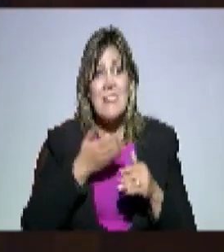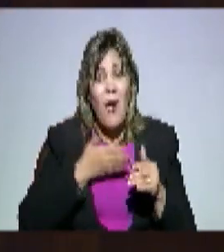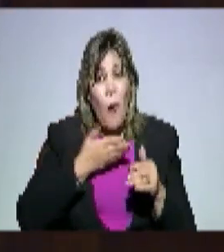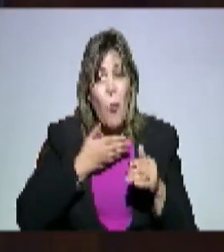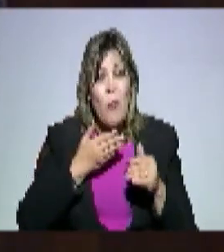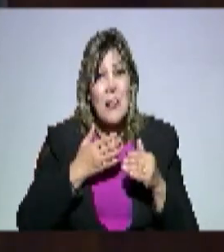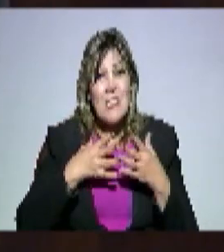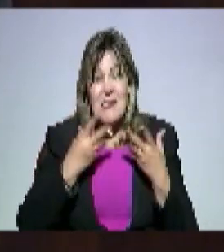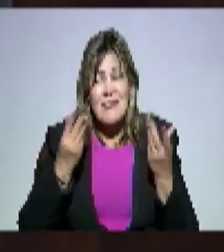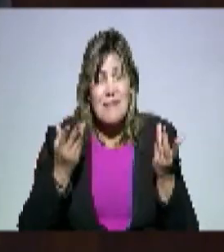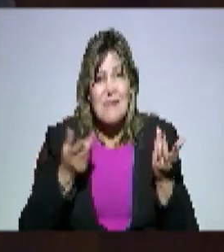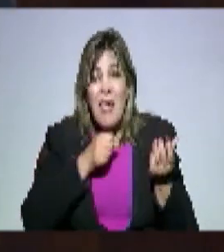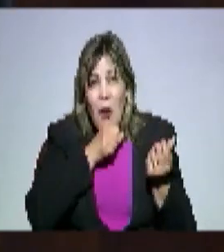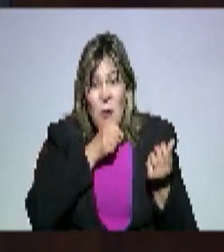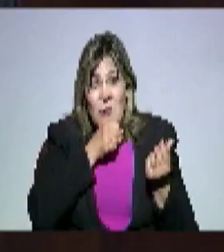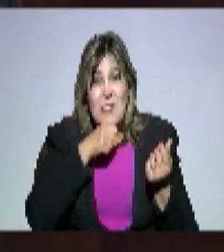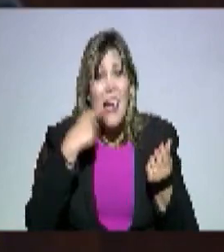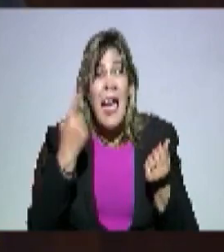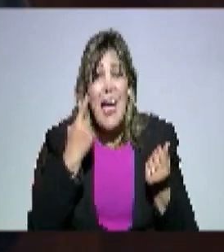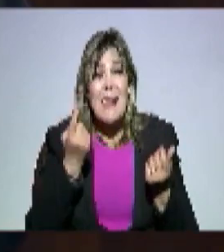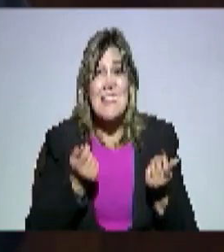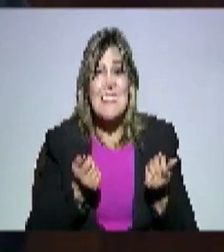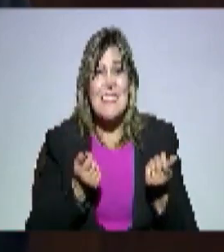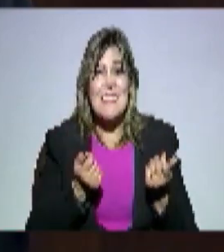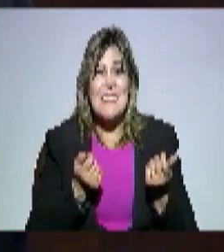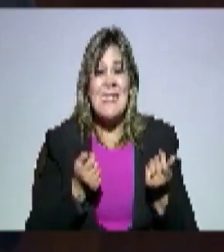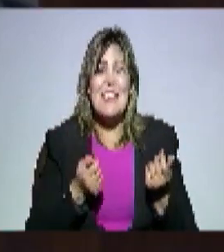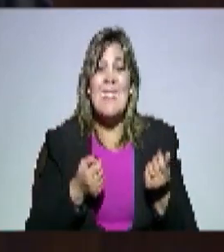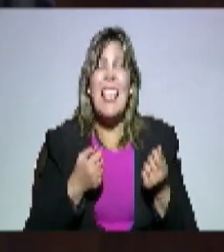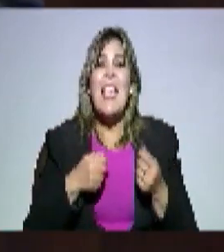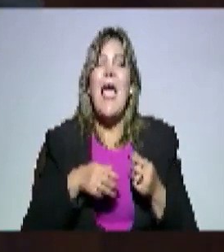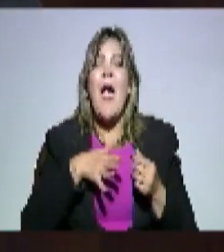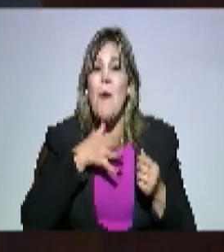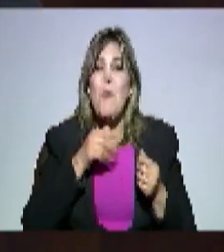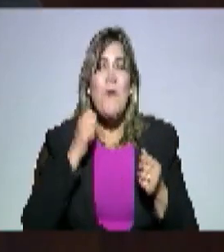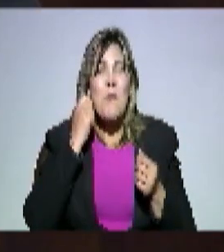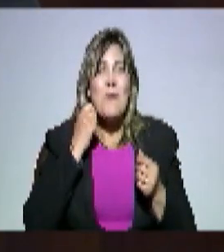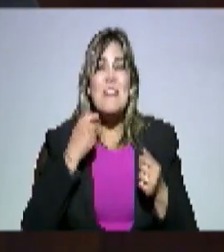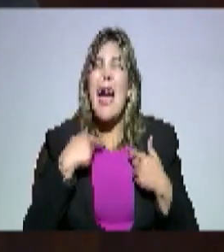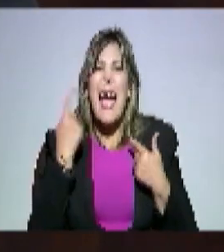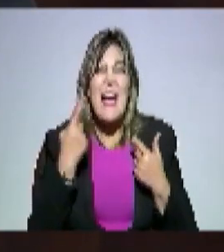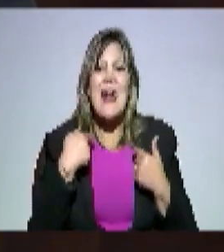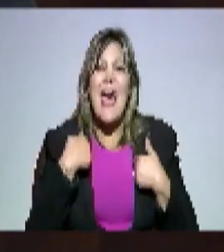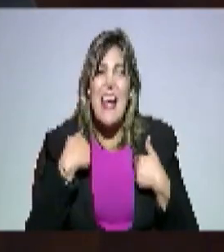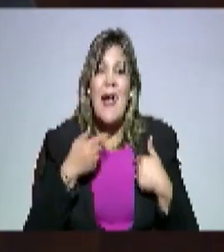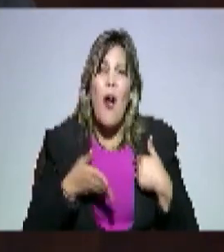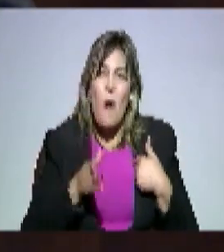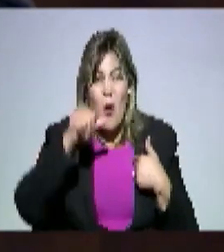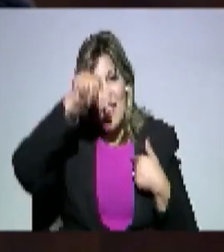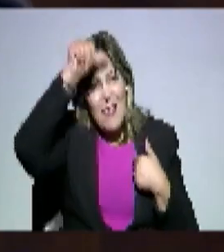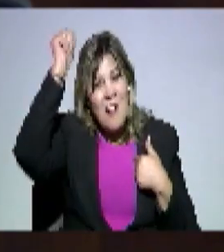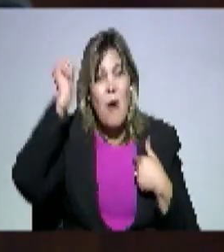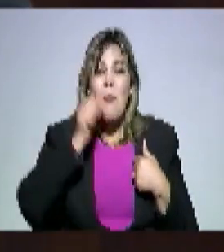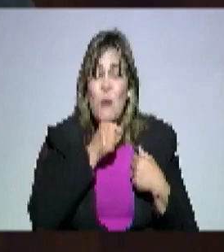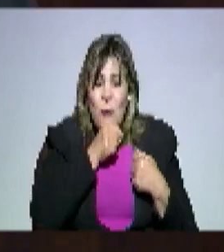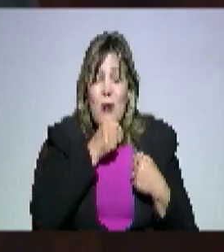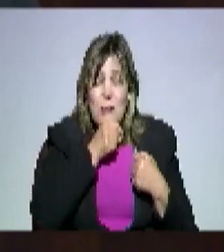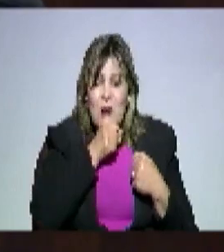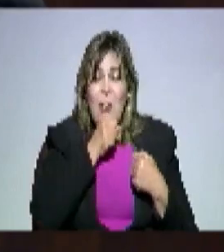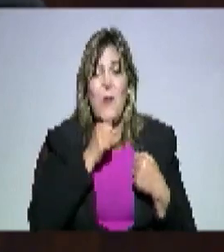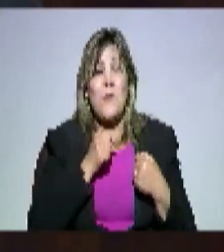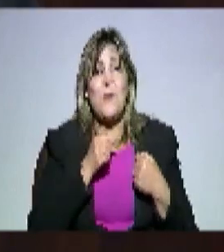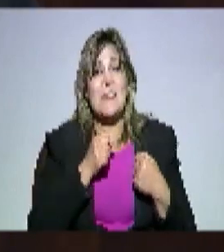يجيلي القديس بولس البسيط يقوللي ما تقلقش ده انا ترهبنت ورحت انب انطونيوس وانا شيخ عجوز